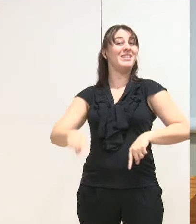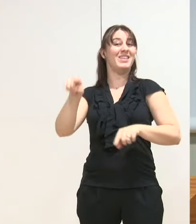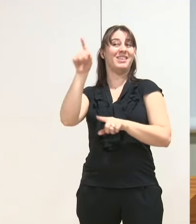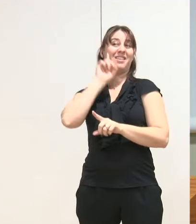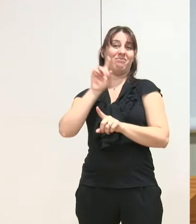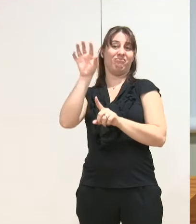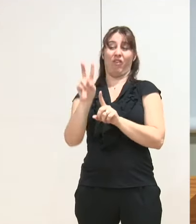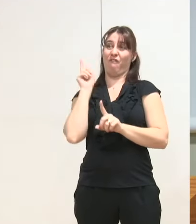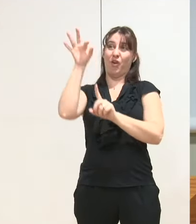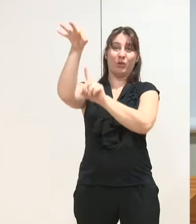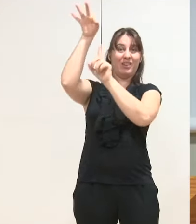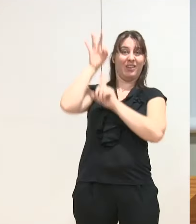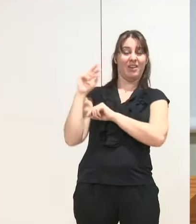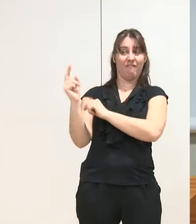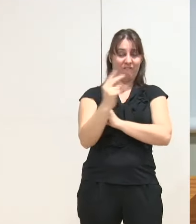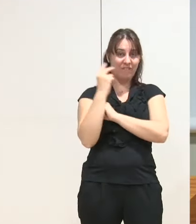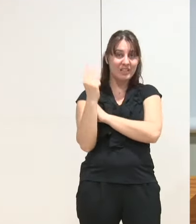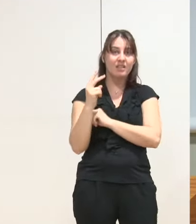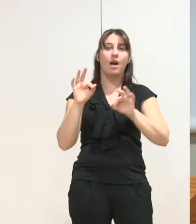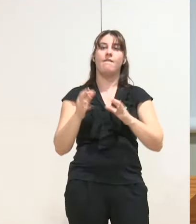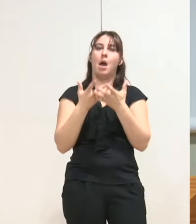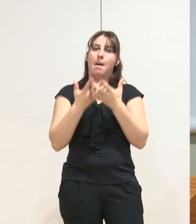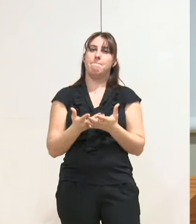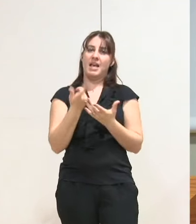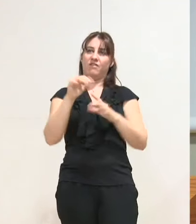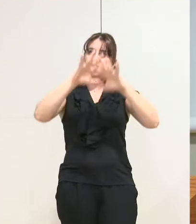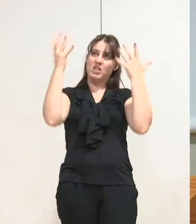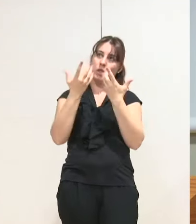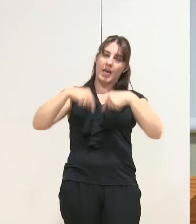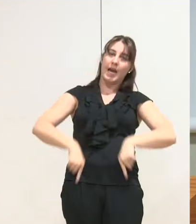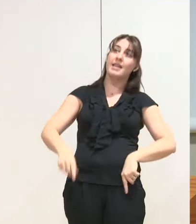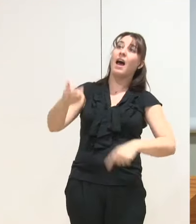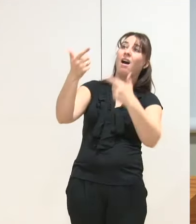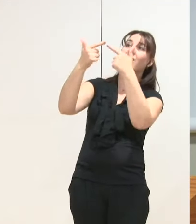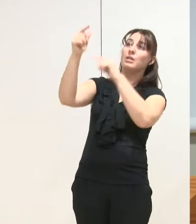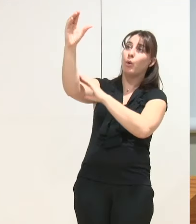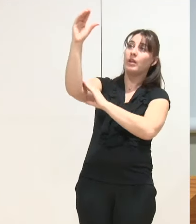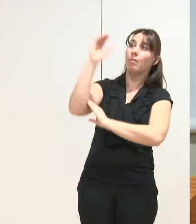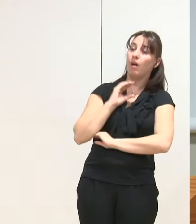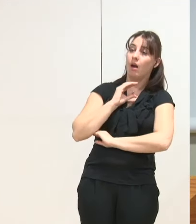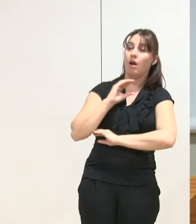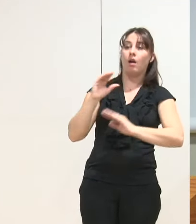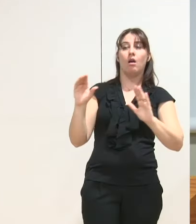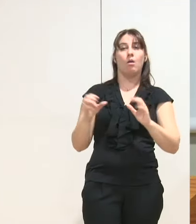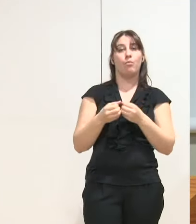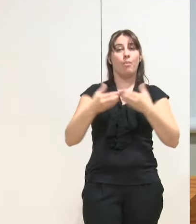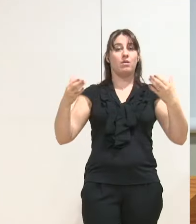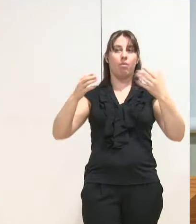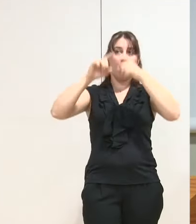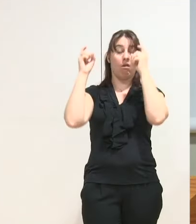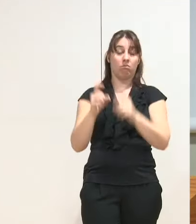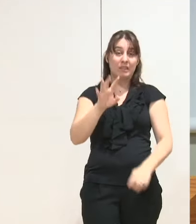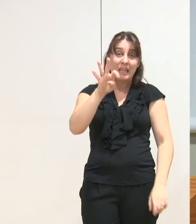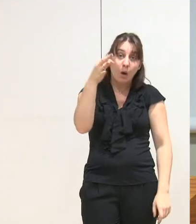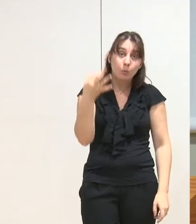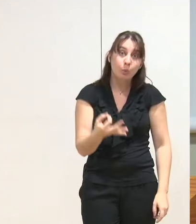le fait que finalement la masse financière de l'État disponible sur le territoire métropolitain est en baisse de quasiment 40